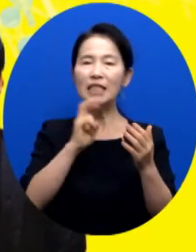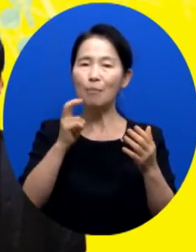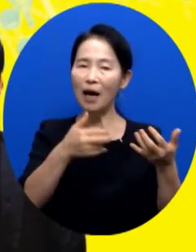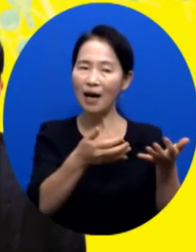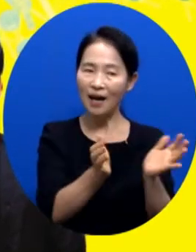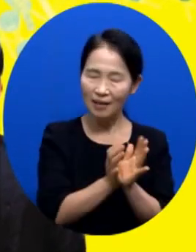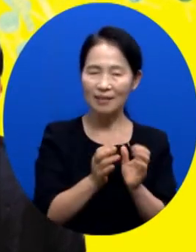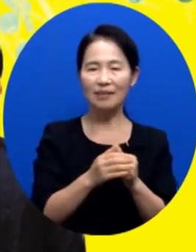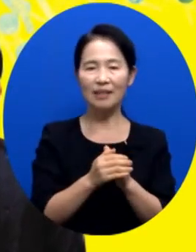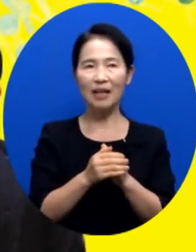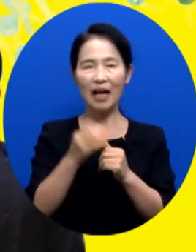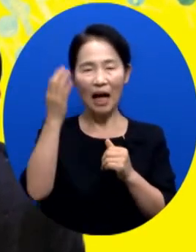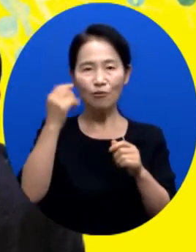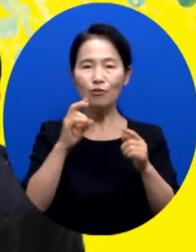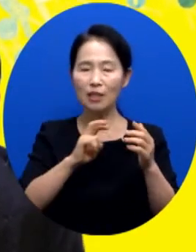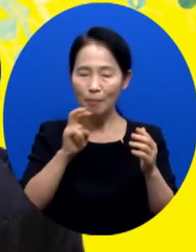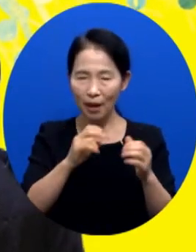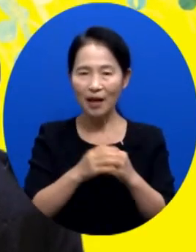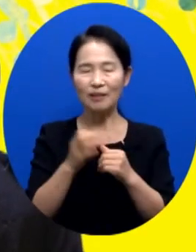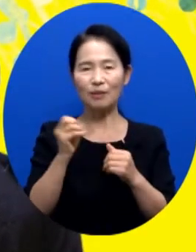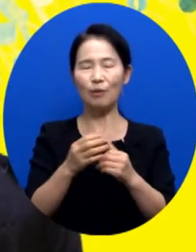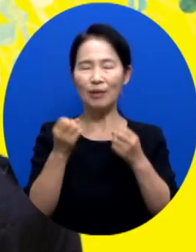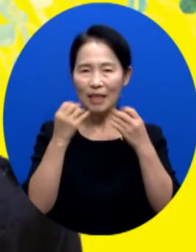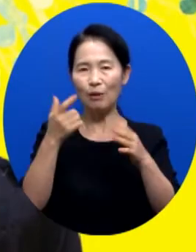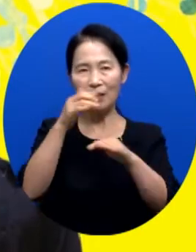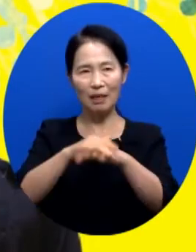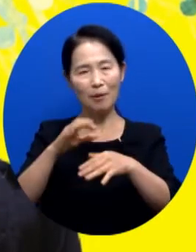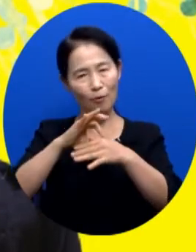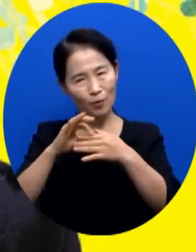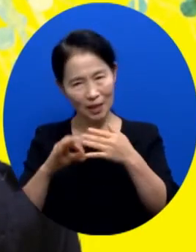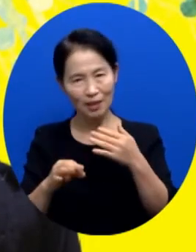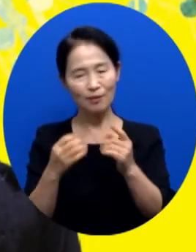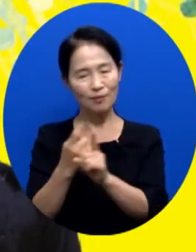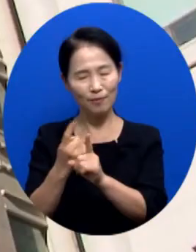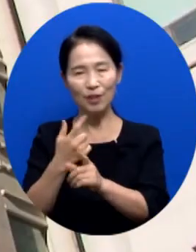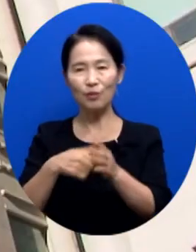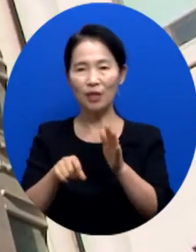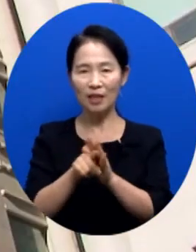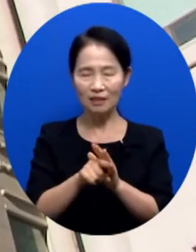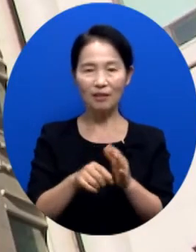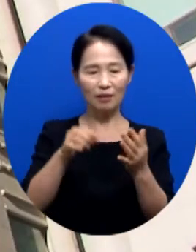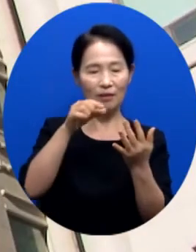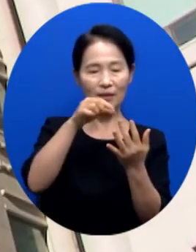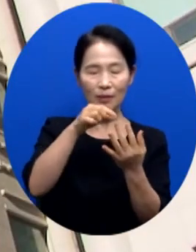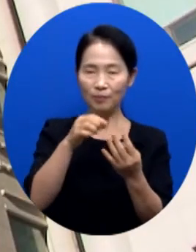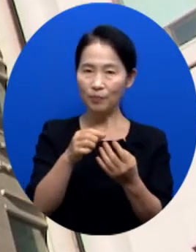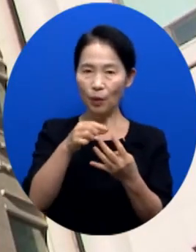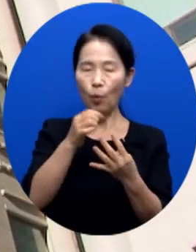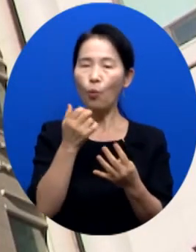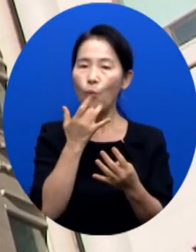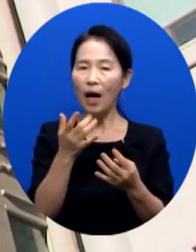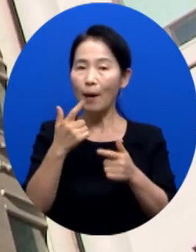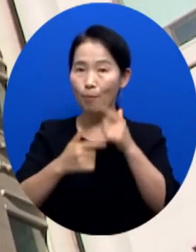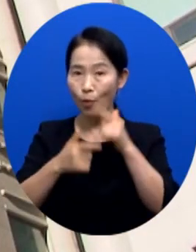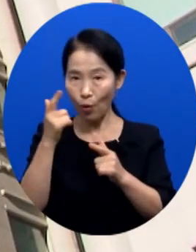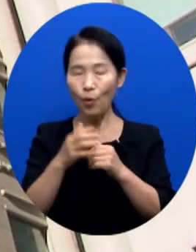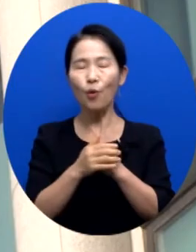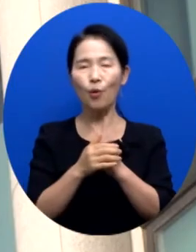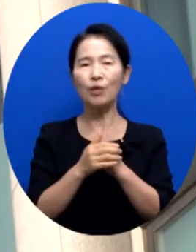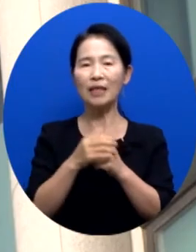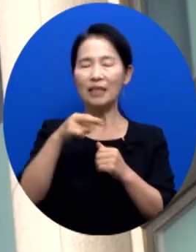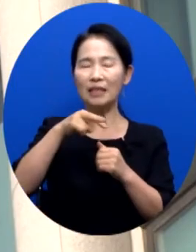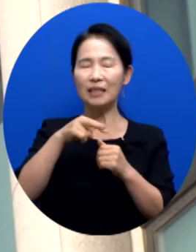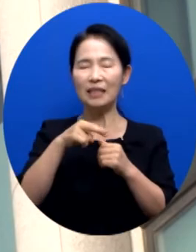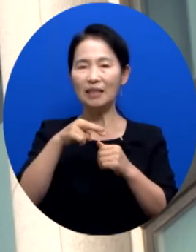찬양과 새로운 예배 음악 콘텐츠를 개발하기 위해 둘째 쪽 화요일과 넷째주 목요일 해드리는 2화 사목